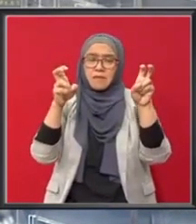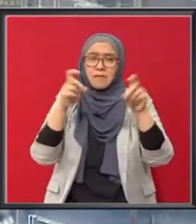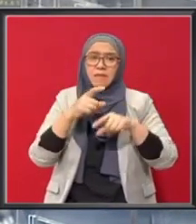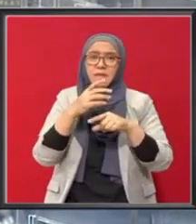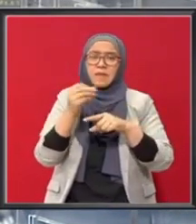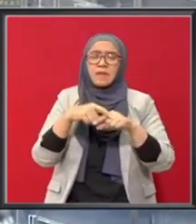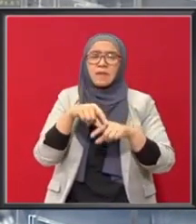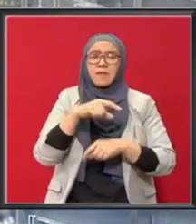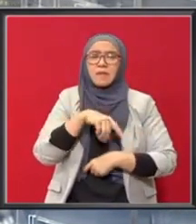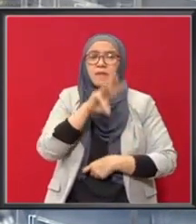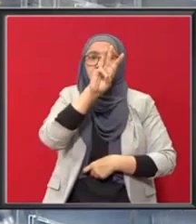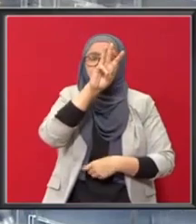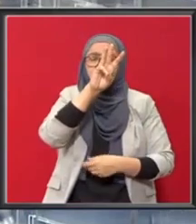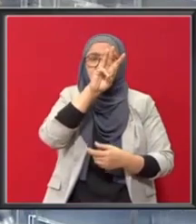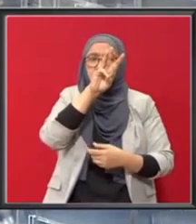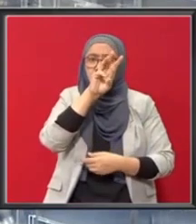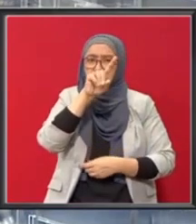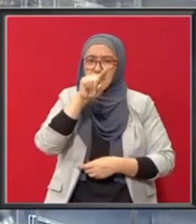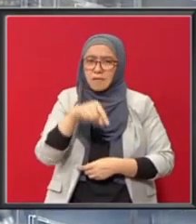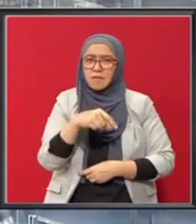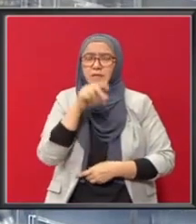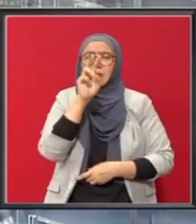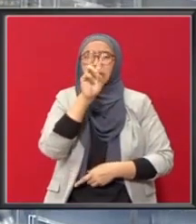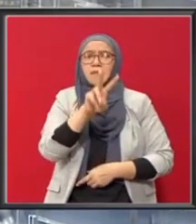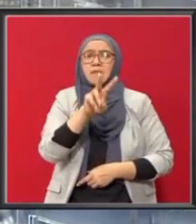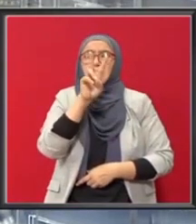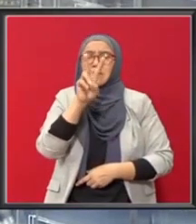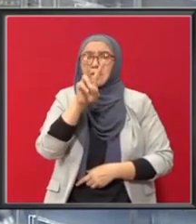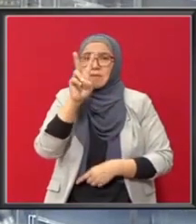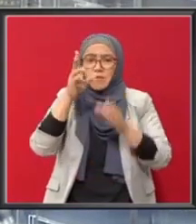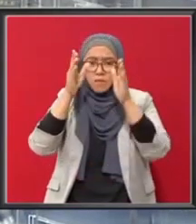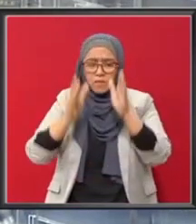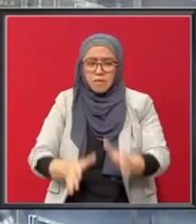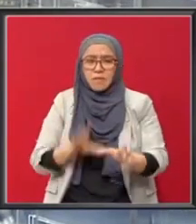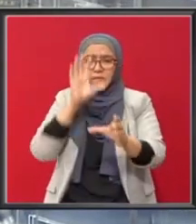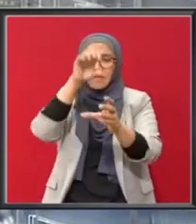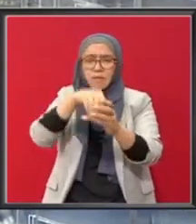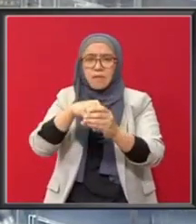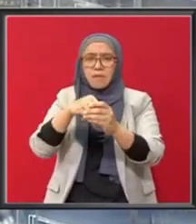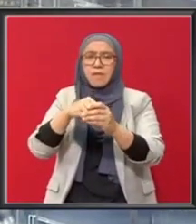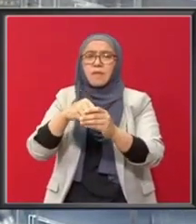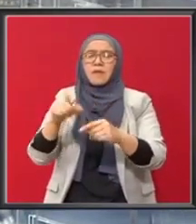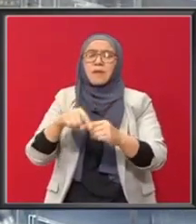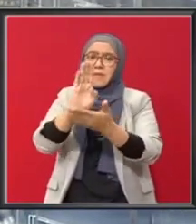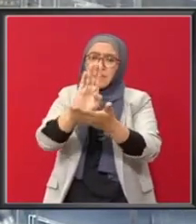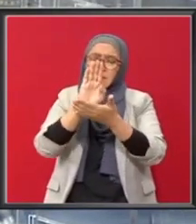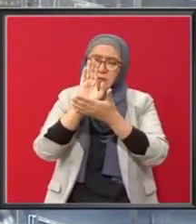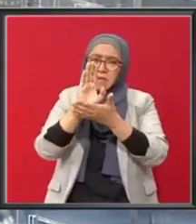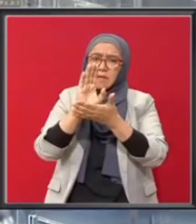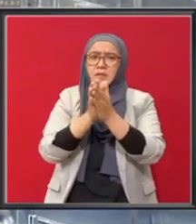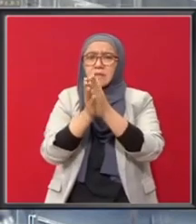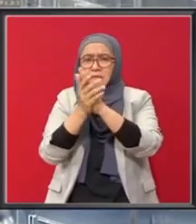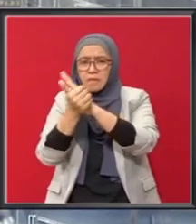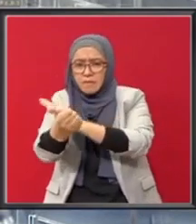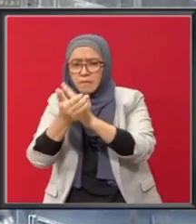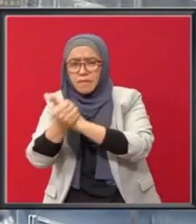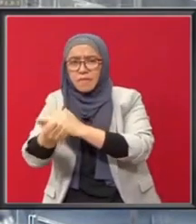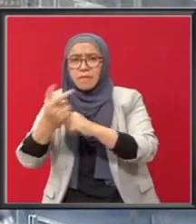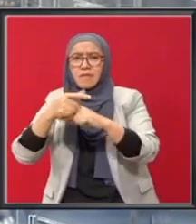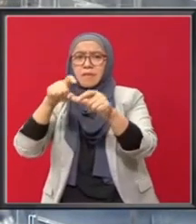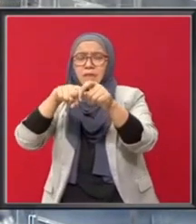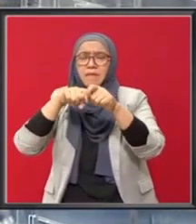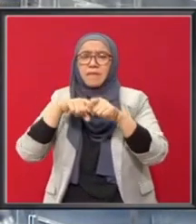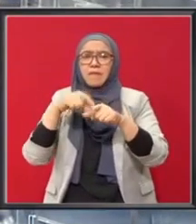6922 orang telah menyertai scholarship televisi telen detection and retail Sion ataupun style